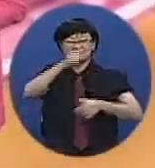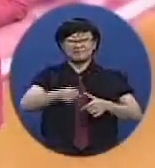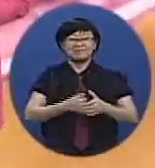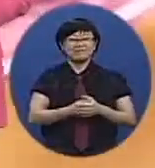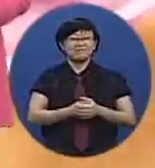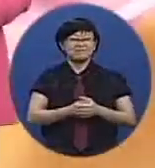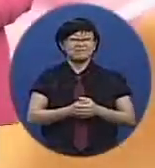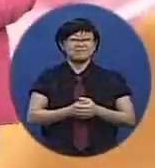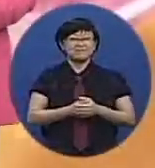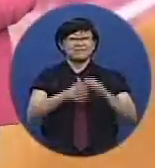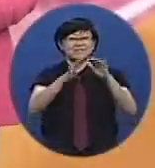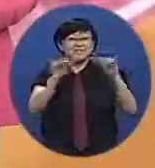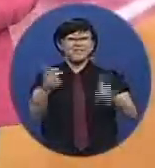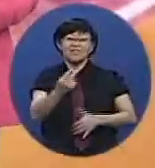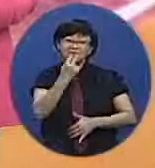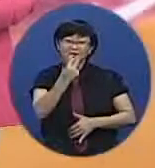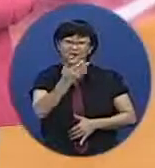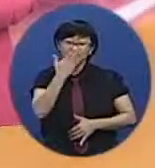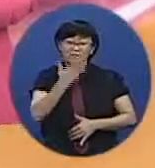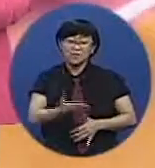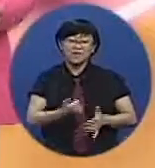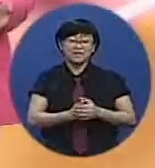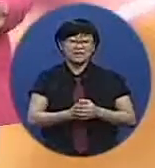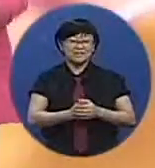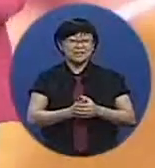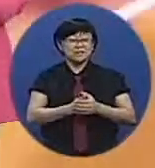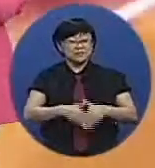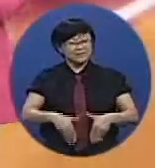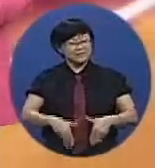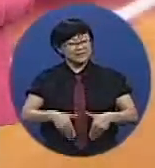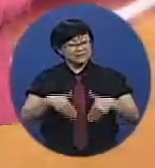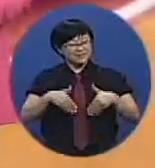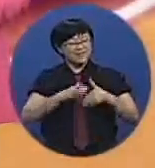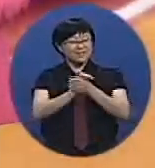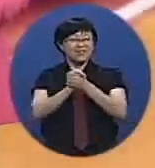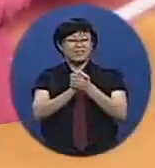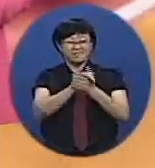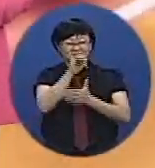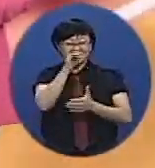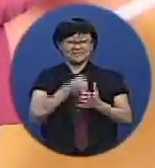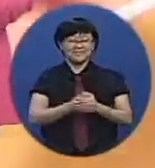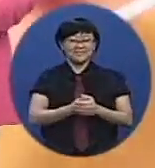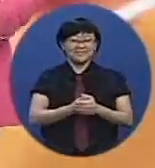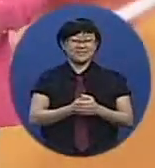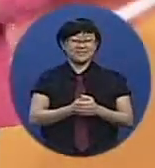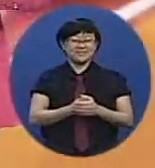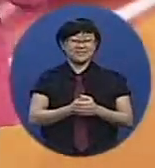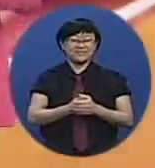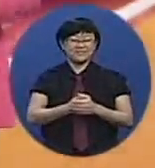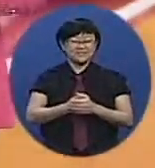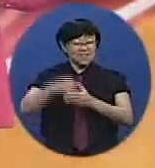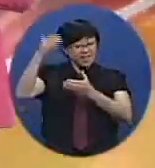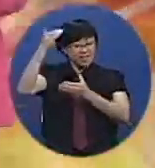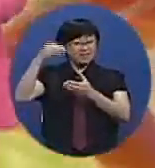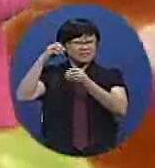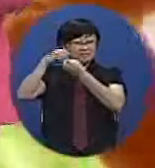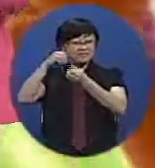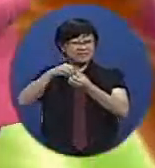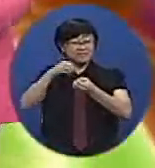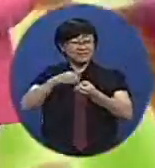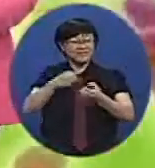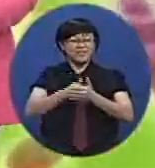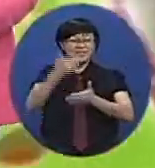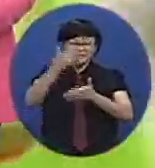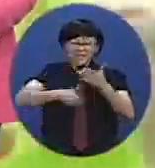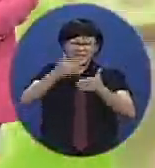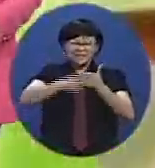그래요. 사람 냄새 풍기고 예, 예, 예. 훈훈한 정이 있잖아요. 예, 예, 그렇죠? 예, 예. 제일 시장 뭐 돈 듬도 더 주고